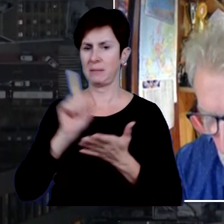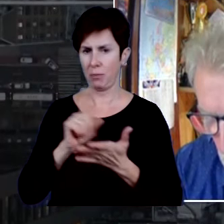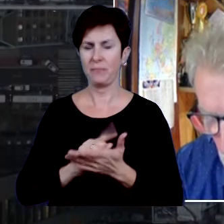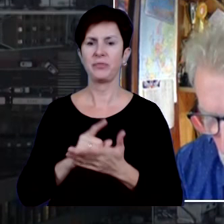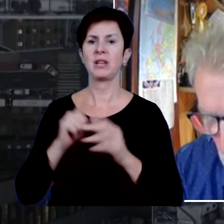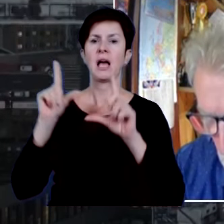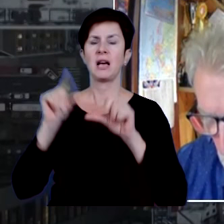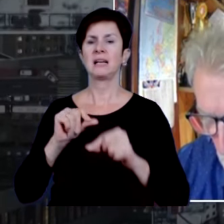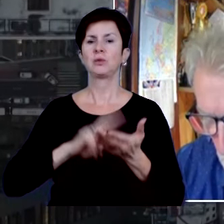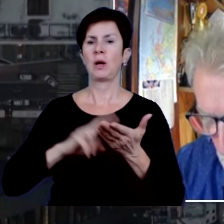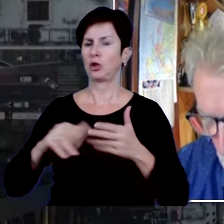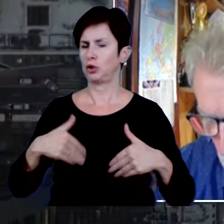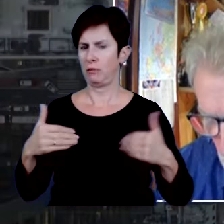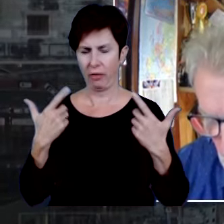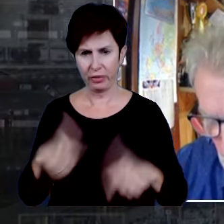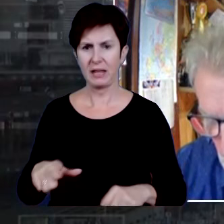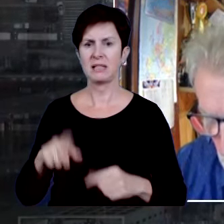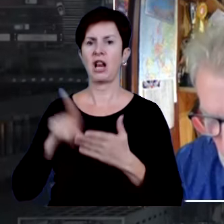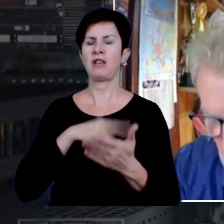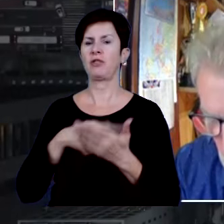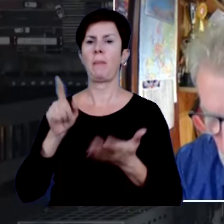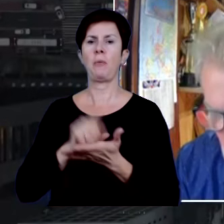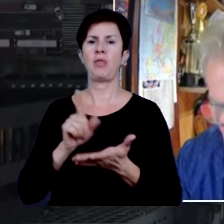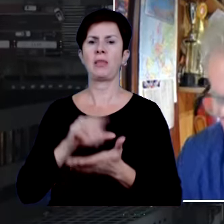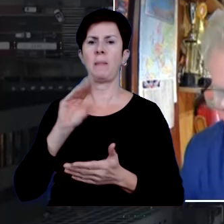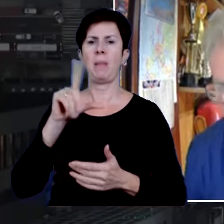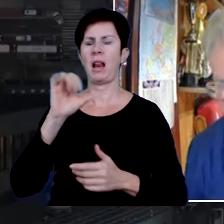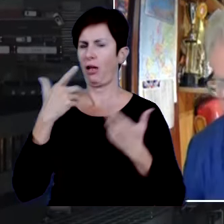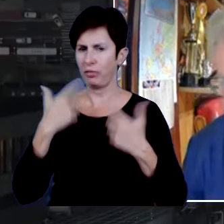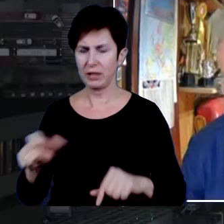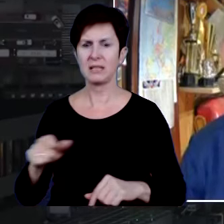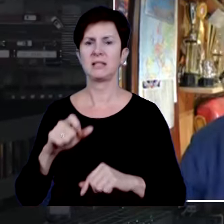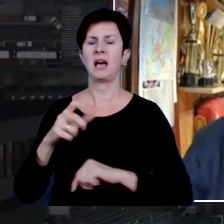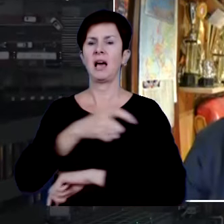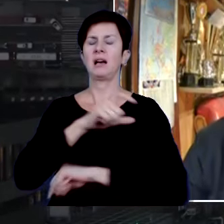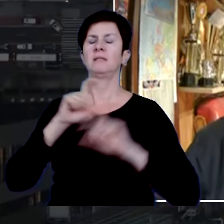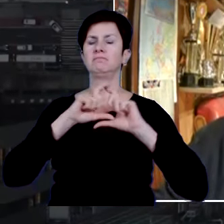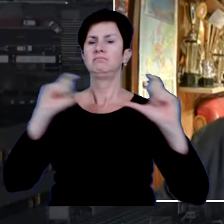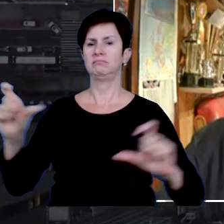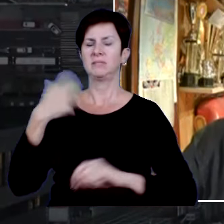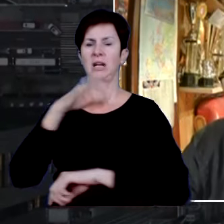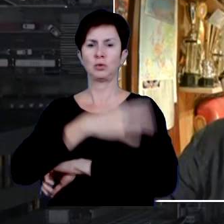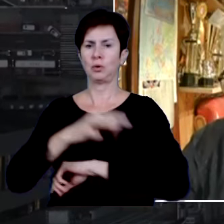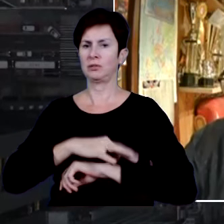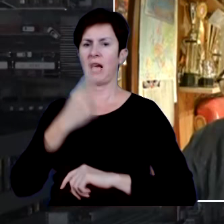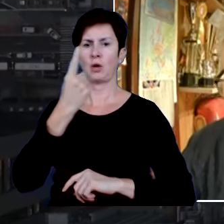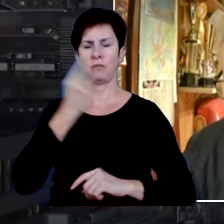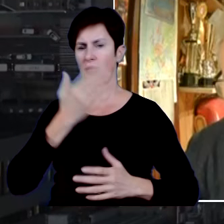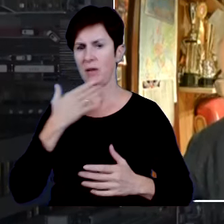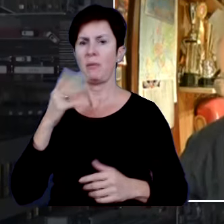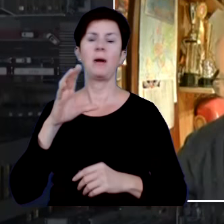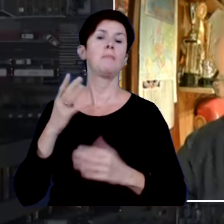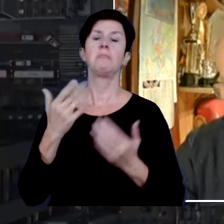składki zdrowotnej, nie zlikwidowano podatku Belki, nie wprowadzono akademików za złotówkę, bo Fundusz Sprawiedliwości temu przeszkadzał, bo PiS rozdał